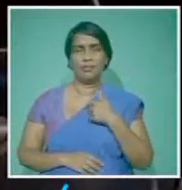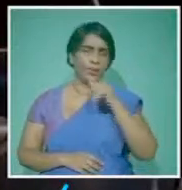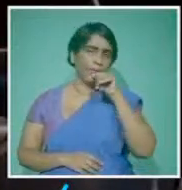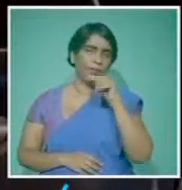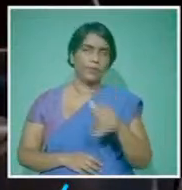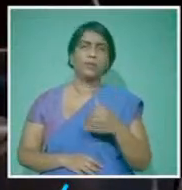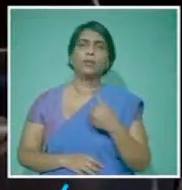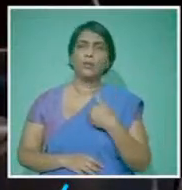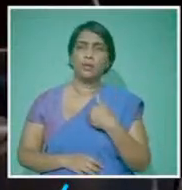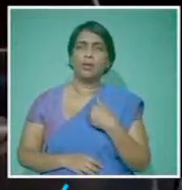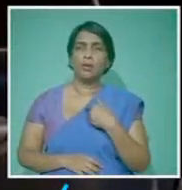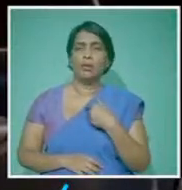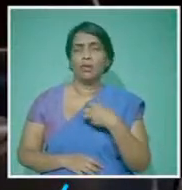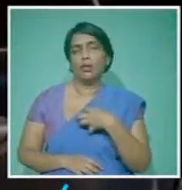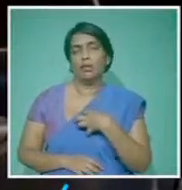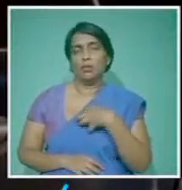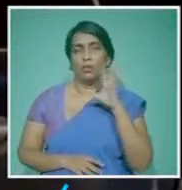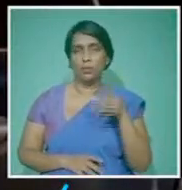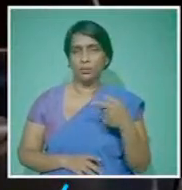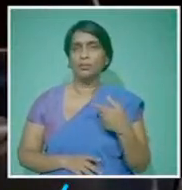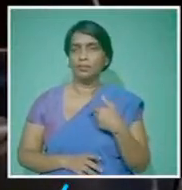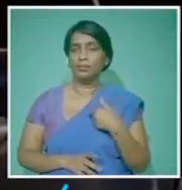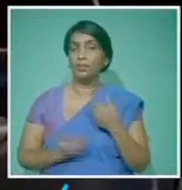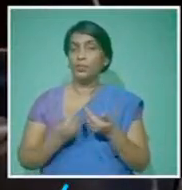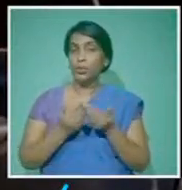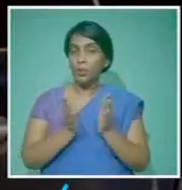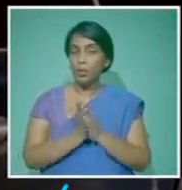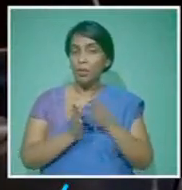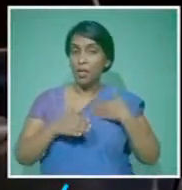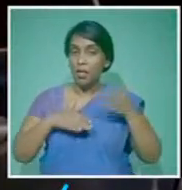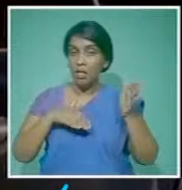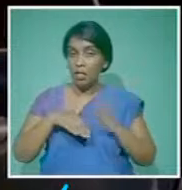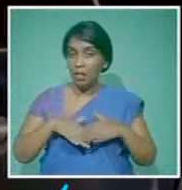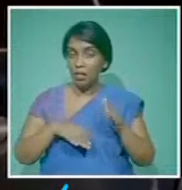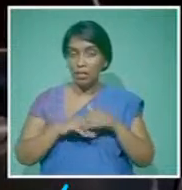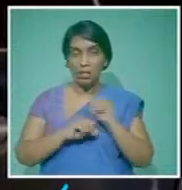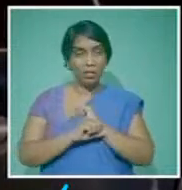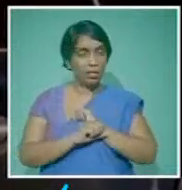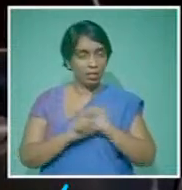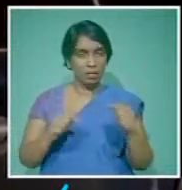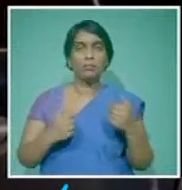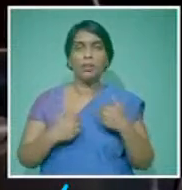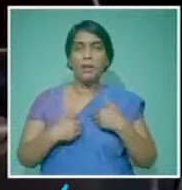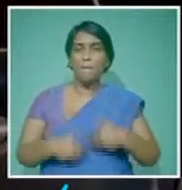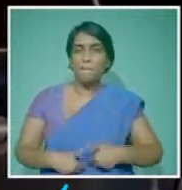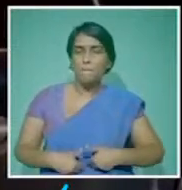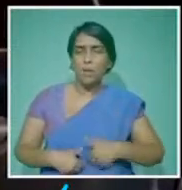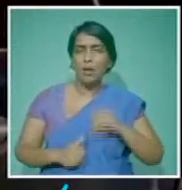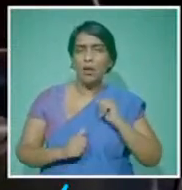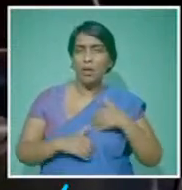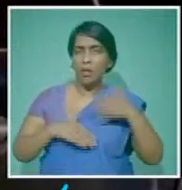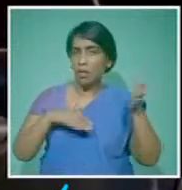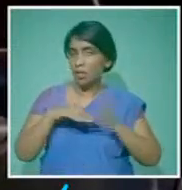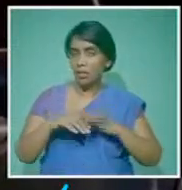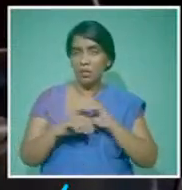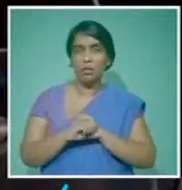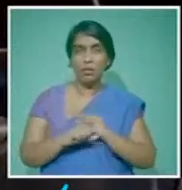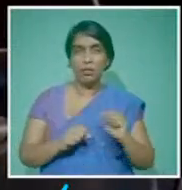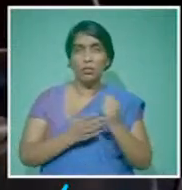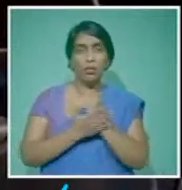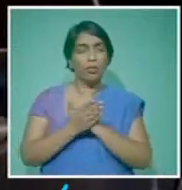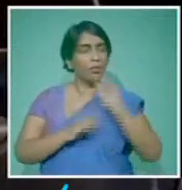ඇත්තටම දුක් වෙන්න ඕනේ. තමන්ට ඒ අත්දැකීම නැතුව බඩගින්නේ හිඳලා නැතුව